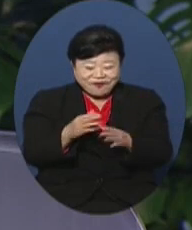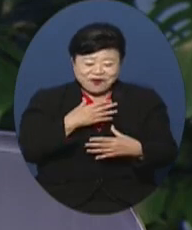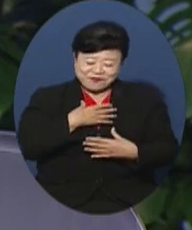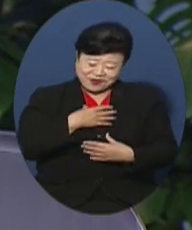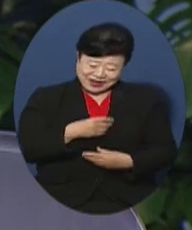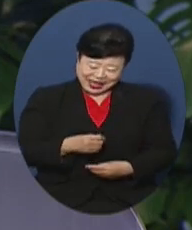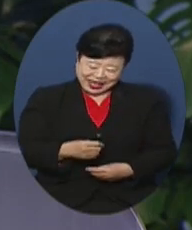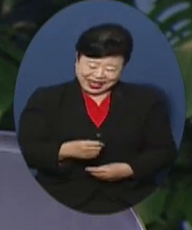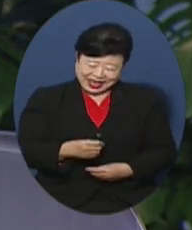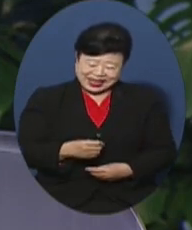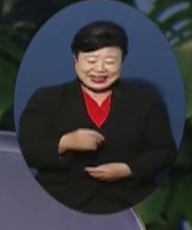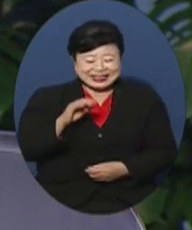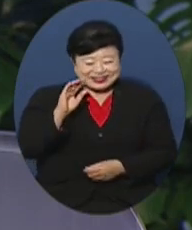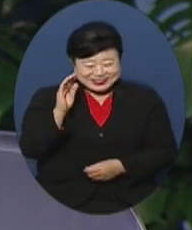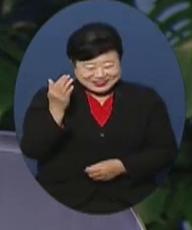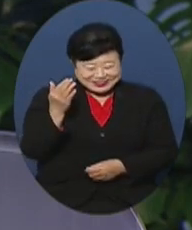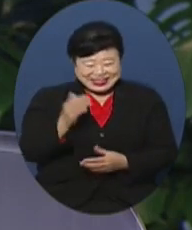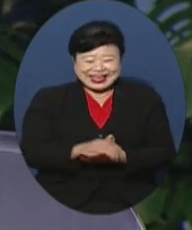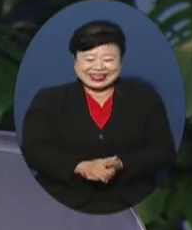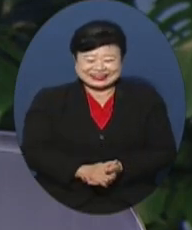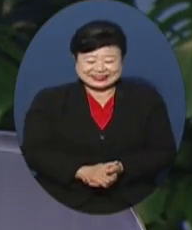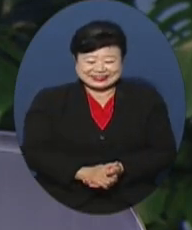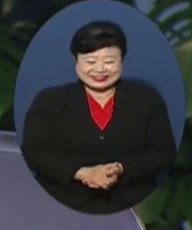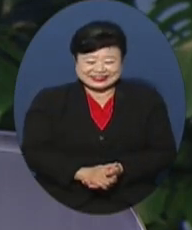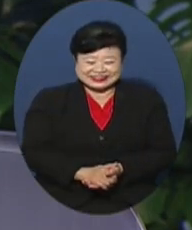평안을 되찾을 수 있었습니다.